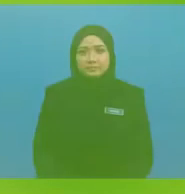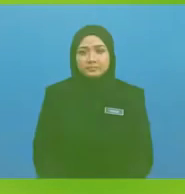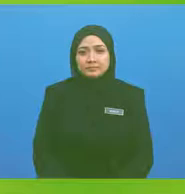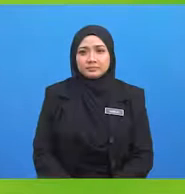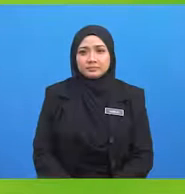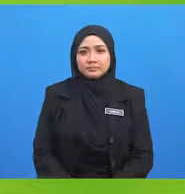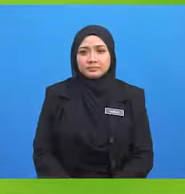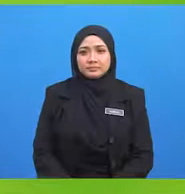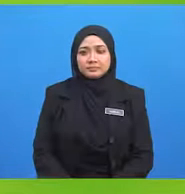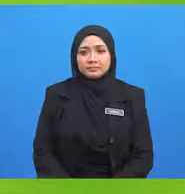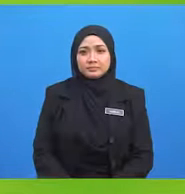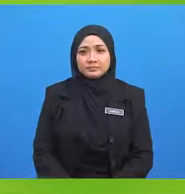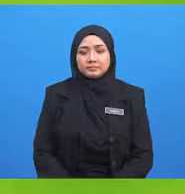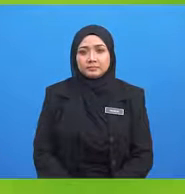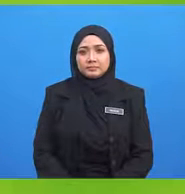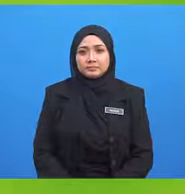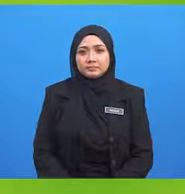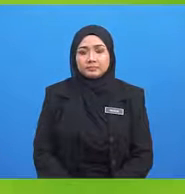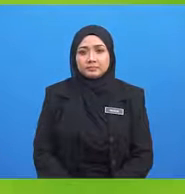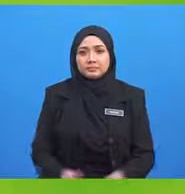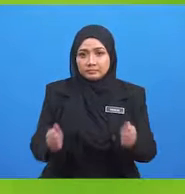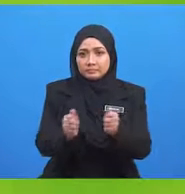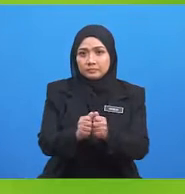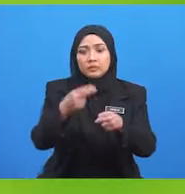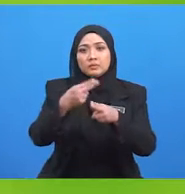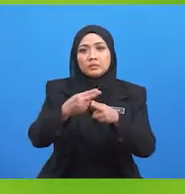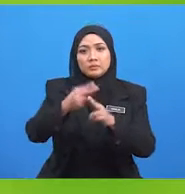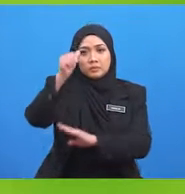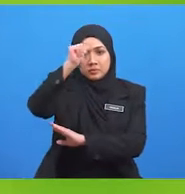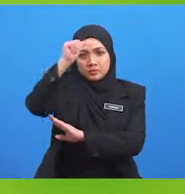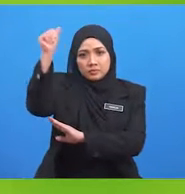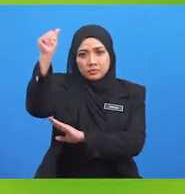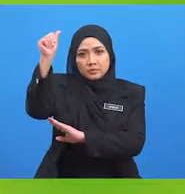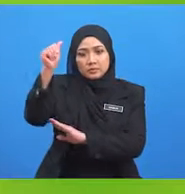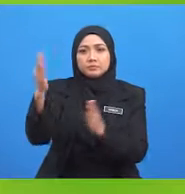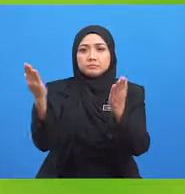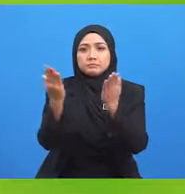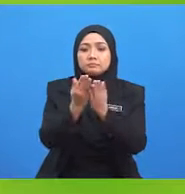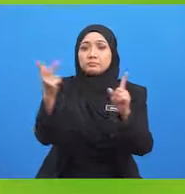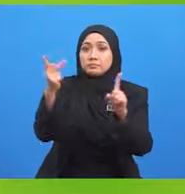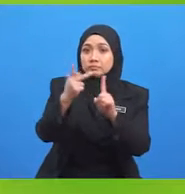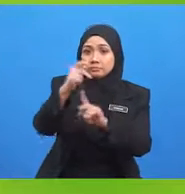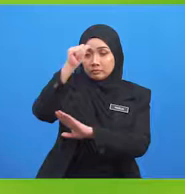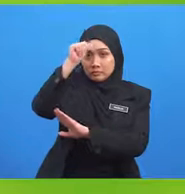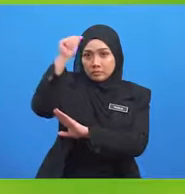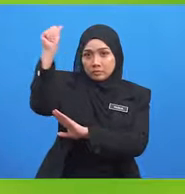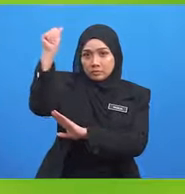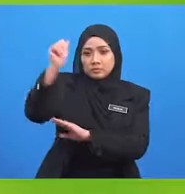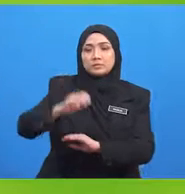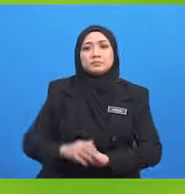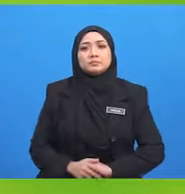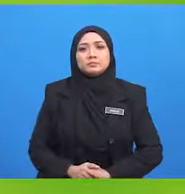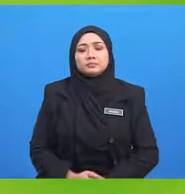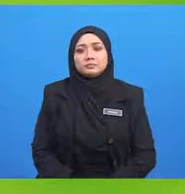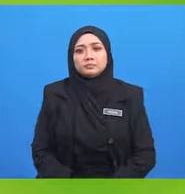A'udzu billahi minasyaitonir rajim. Bismillahirrahmanirrahim. Alhamdulillahi rabbil alamin wassalatu